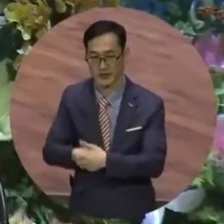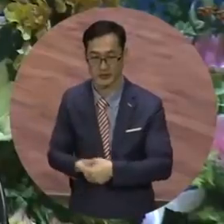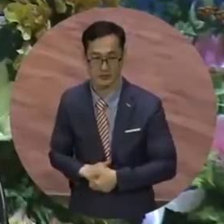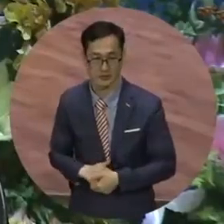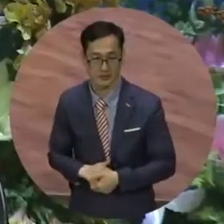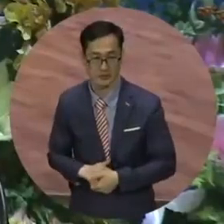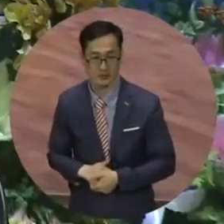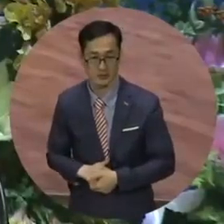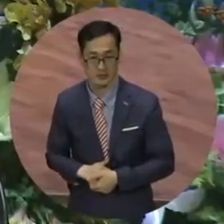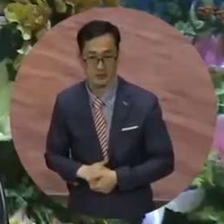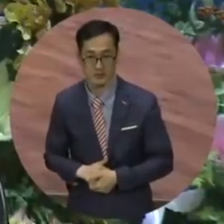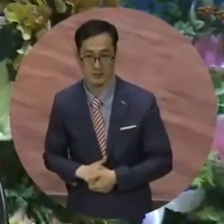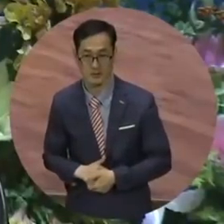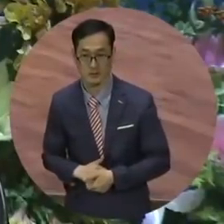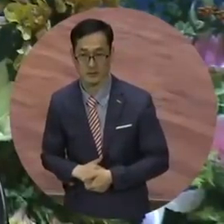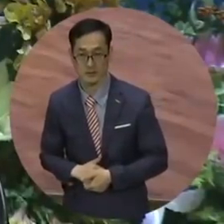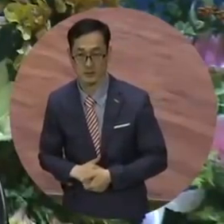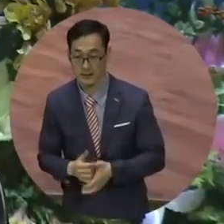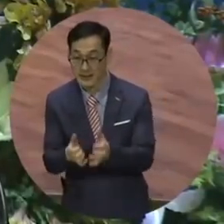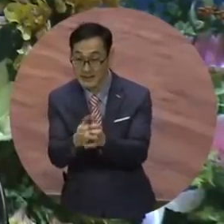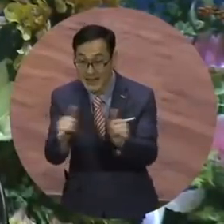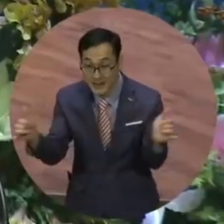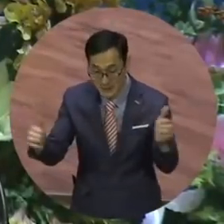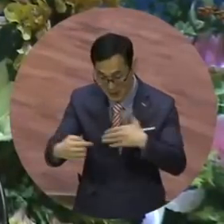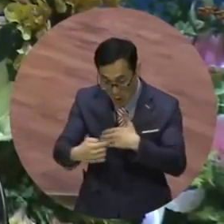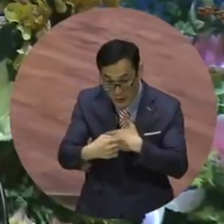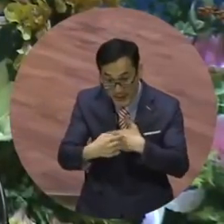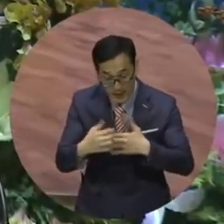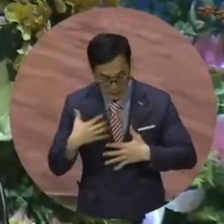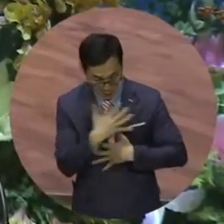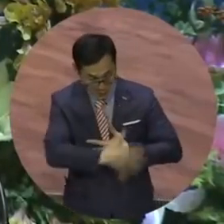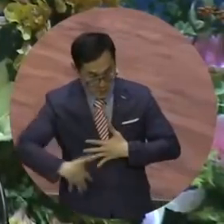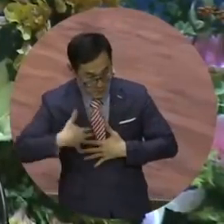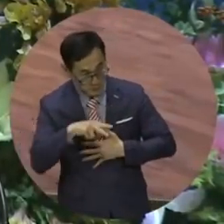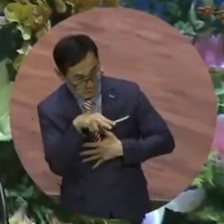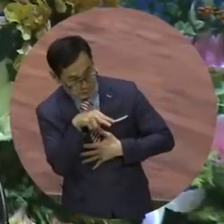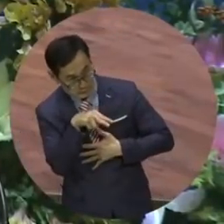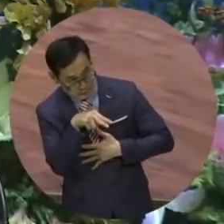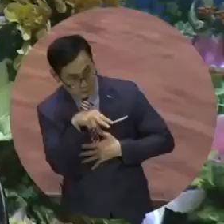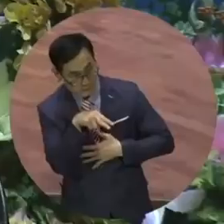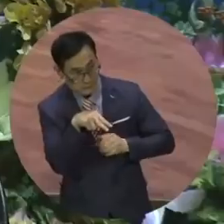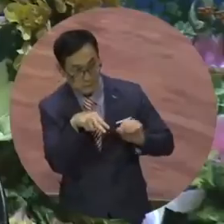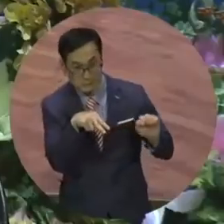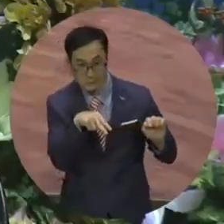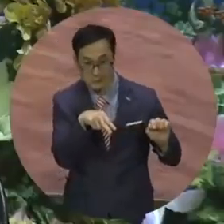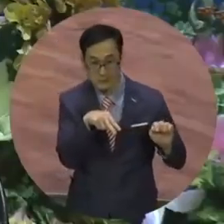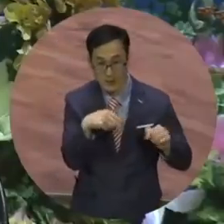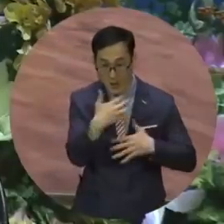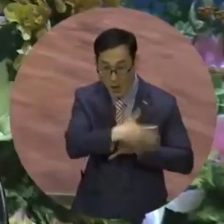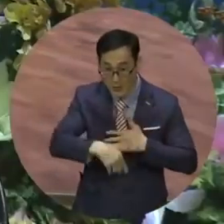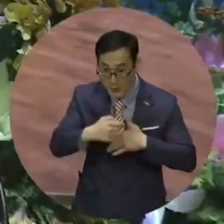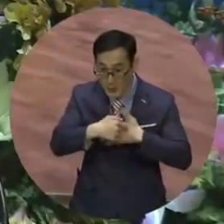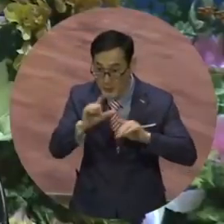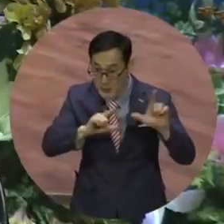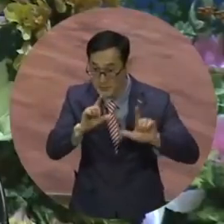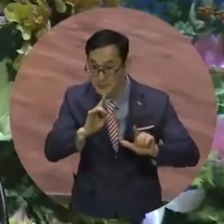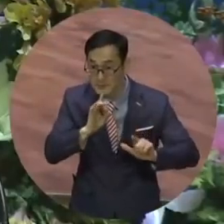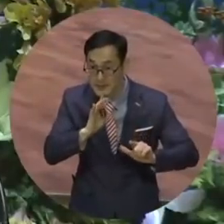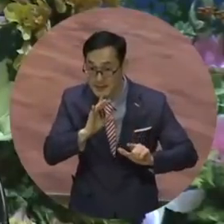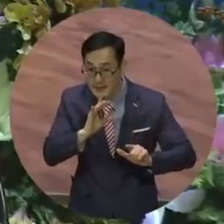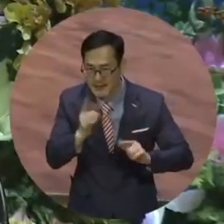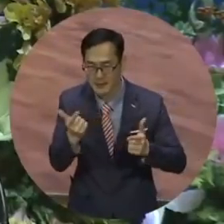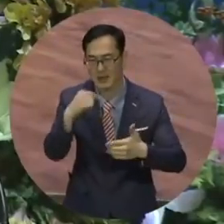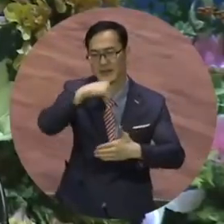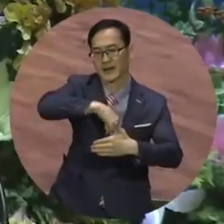세상 사람들은 육체 눈에 보이는 이거 가지고 사는데, 이거 가지고 중리산이하고 사는데, 이건 서론이, 이건